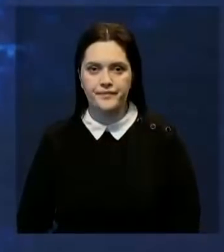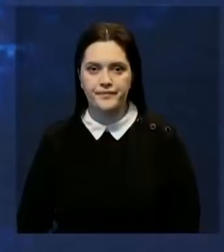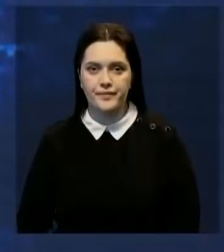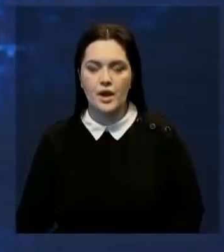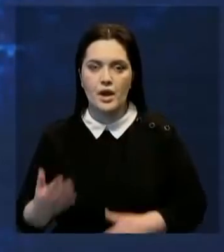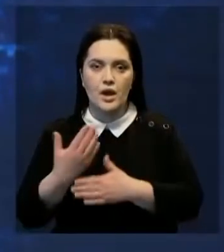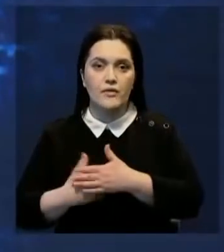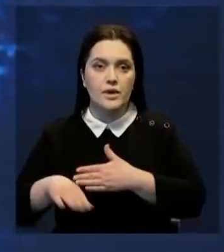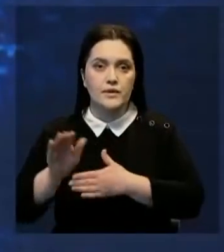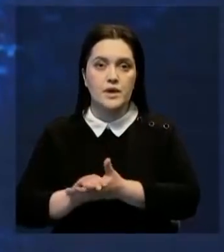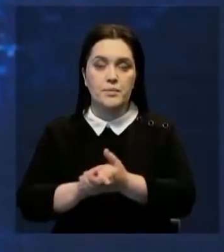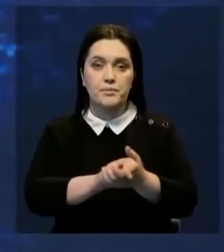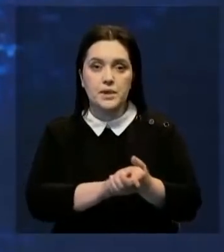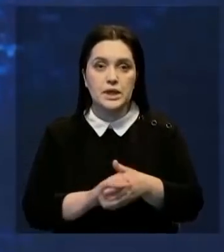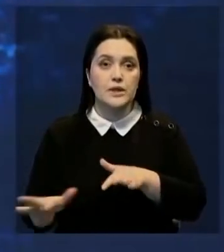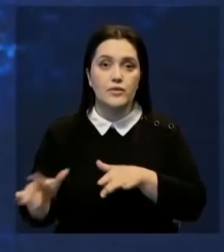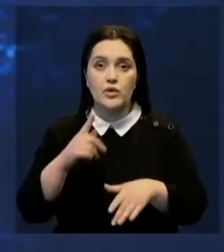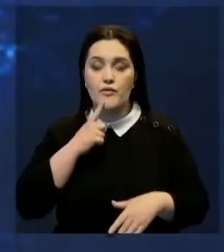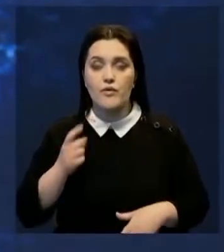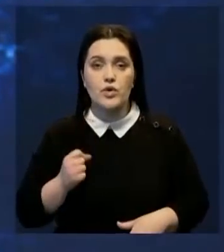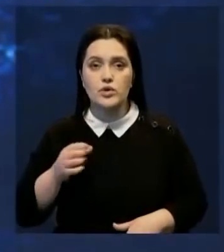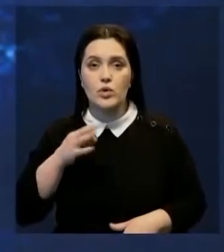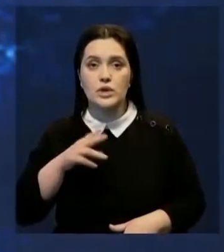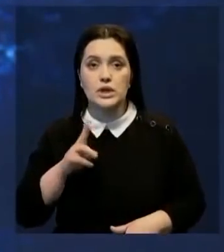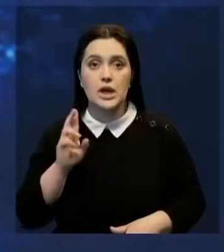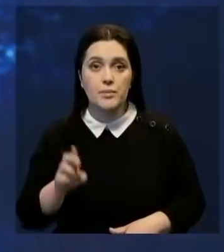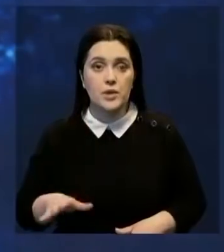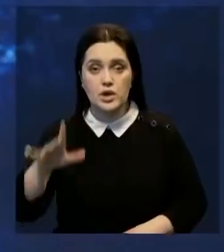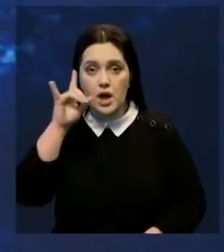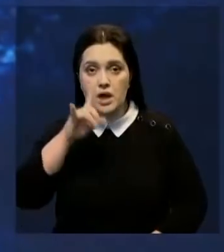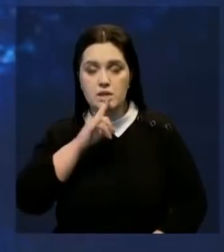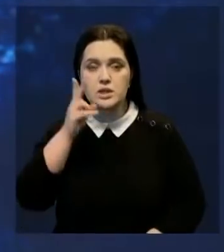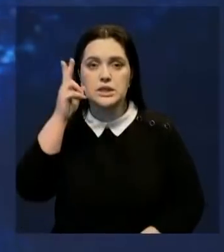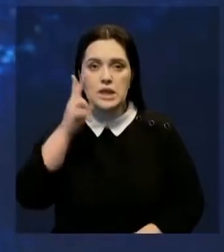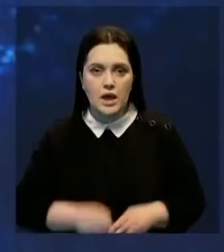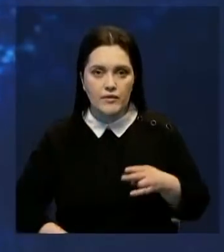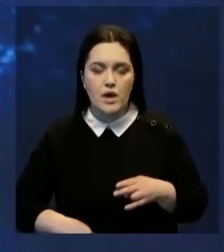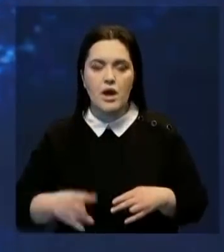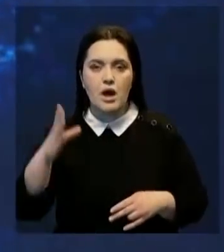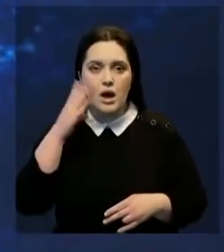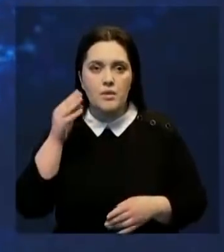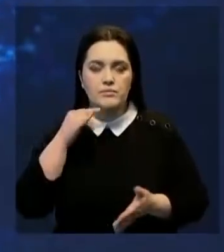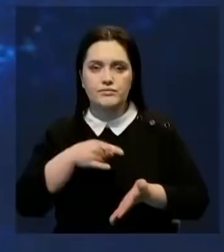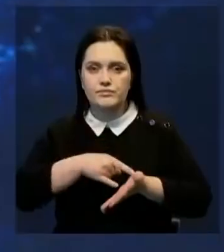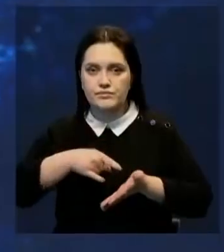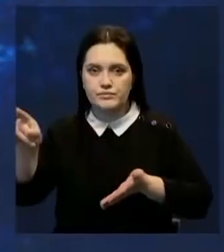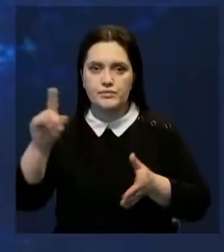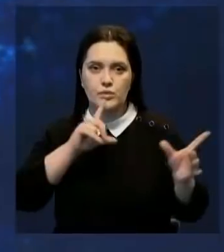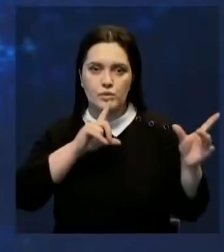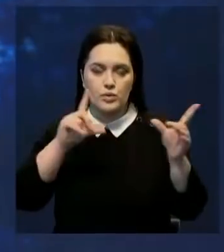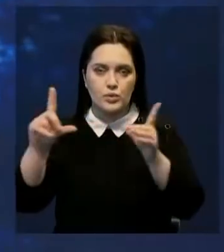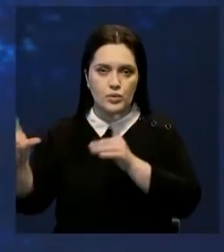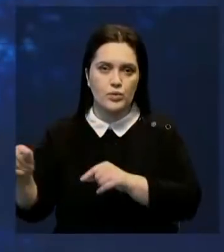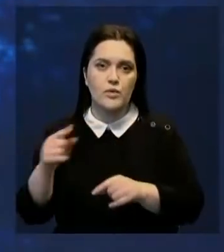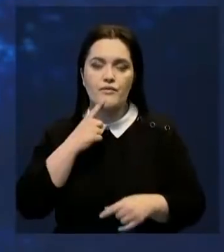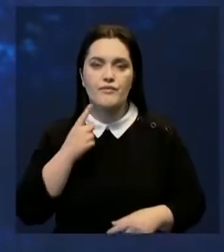Вывод миротворческих войск ОДКБ с территории Казахстана завершен. Из аэропорта Алматы вылетели последние самолеты с иностранными военнослужащими.